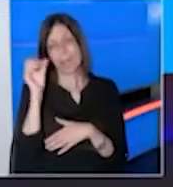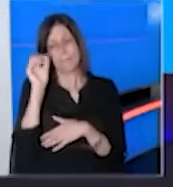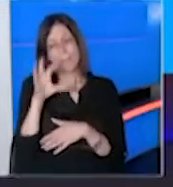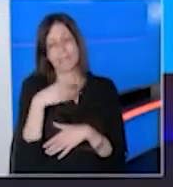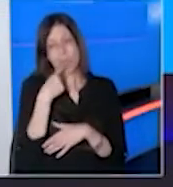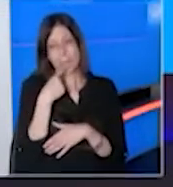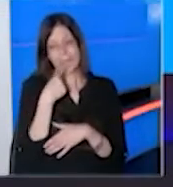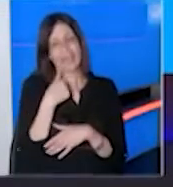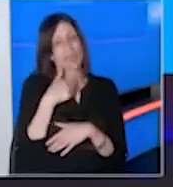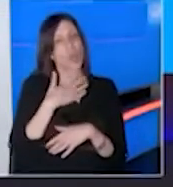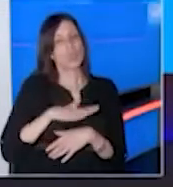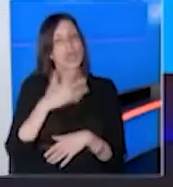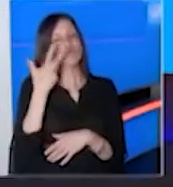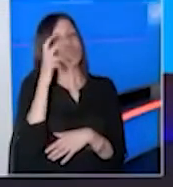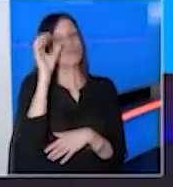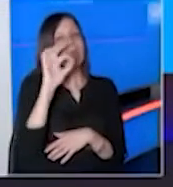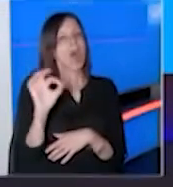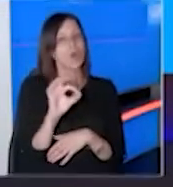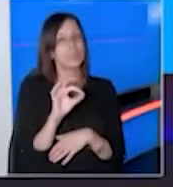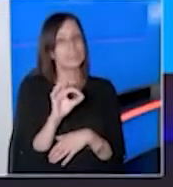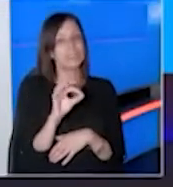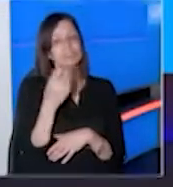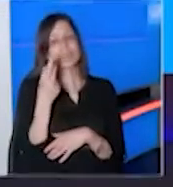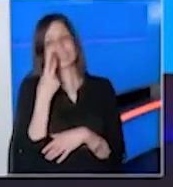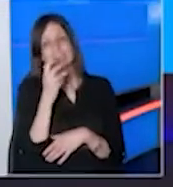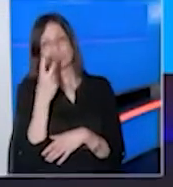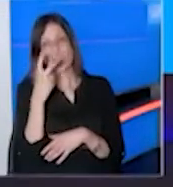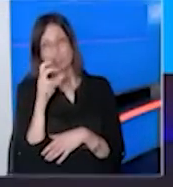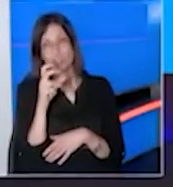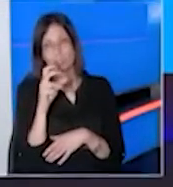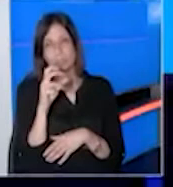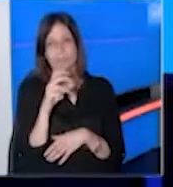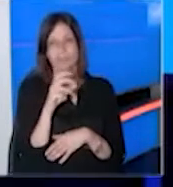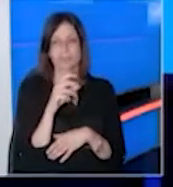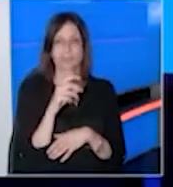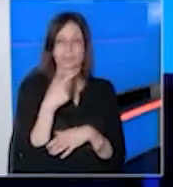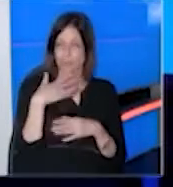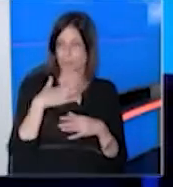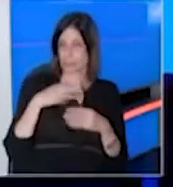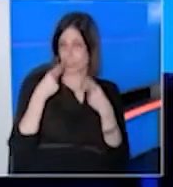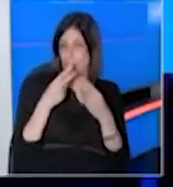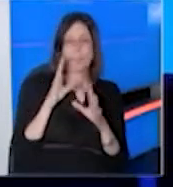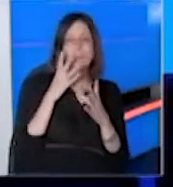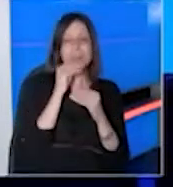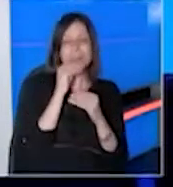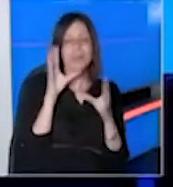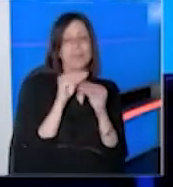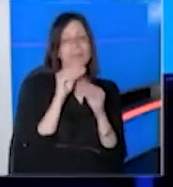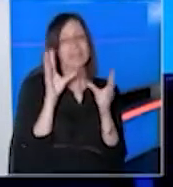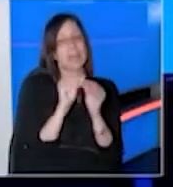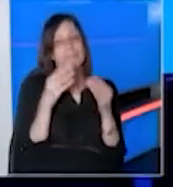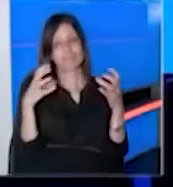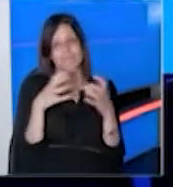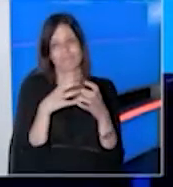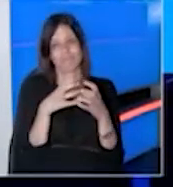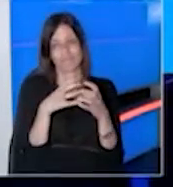ואומרת, אני רוצה 30% ב-2030. אפשר להשיב לזה? כן, ודאי. עם מי היא מדברת? היא מדברת עם הסקטור החקלאי. איך